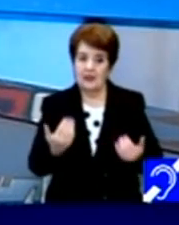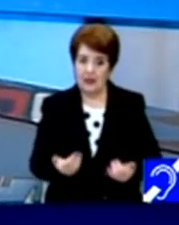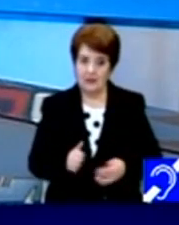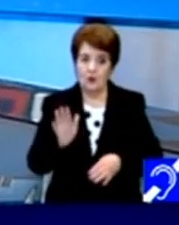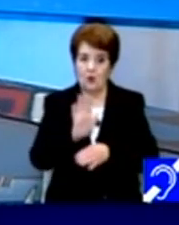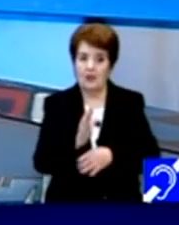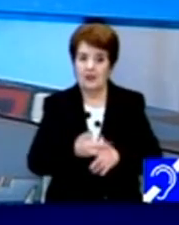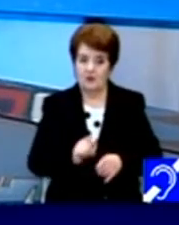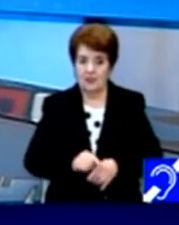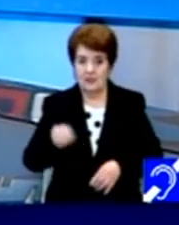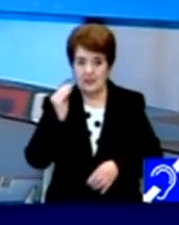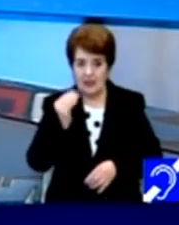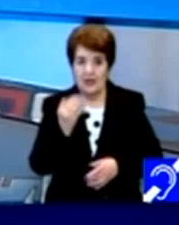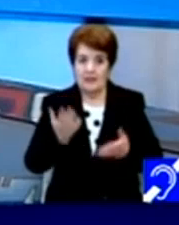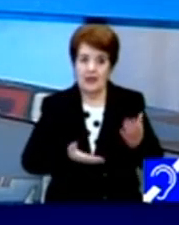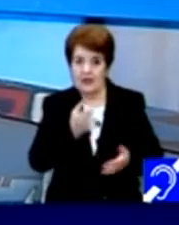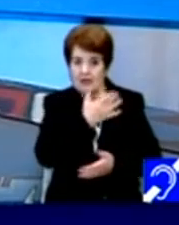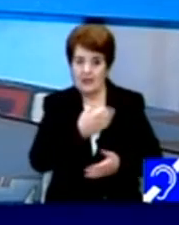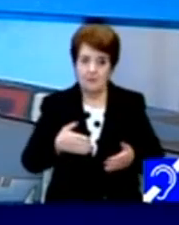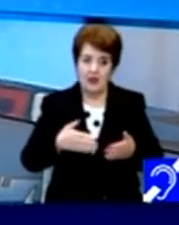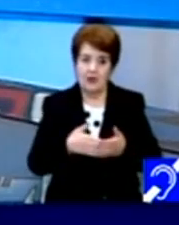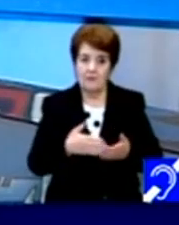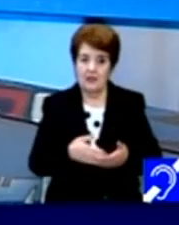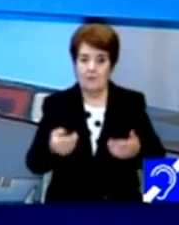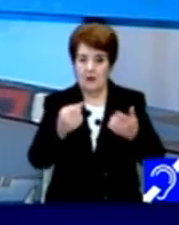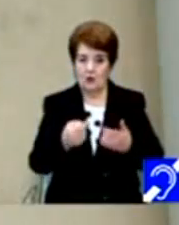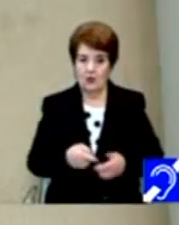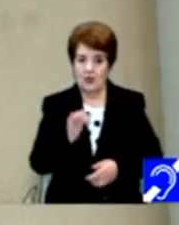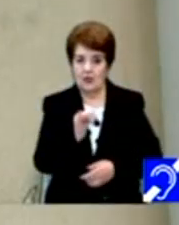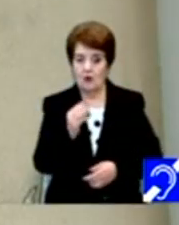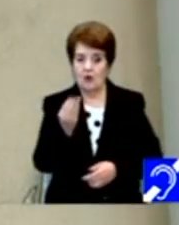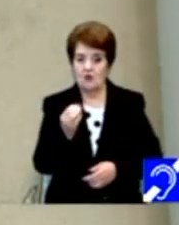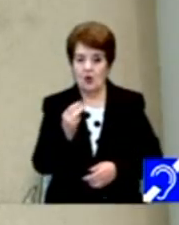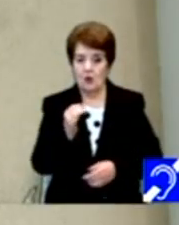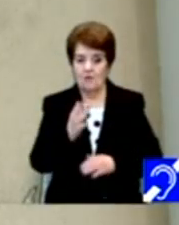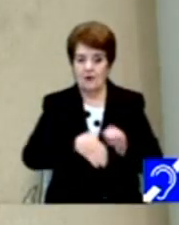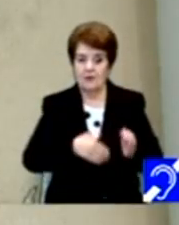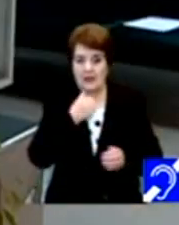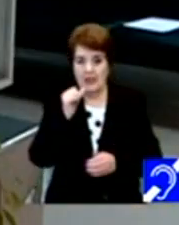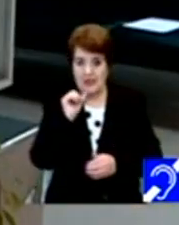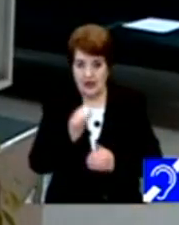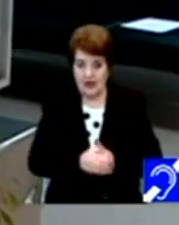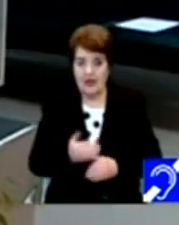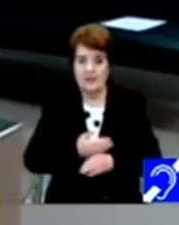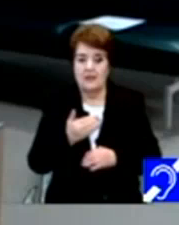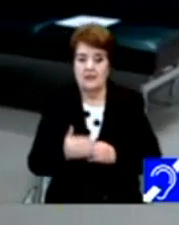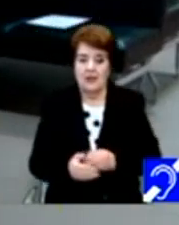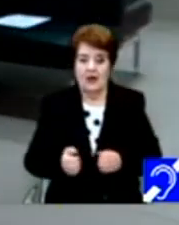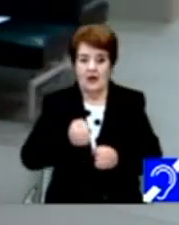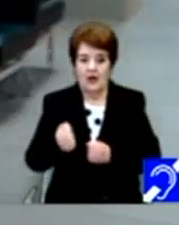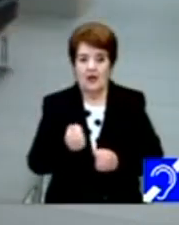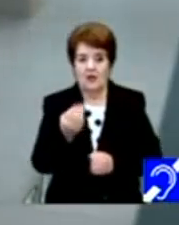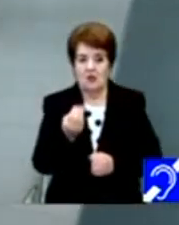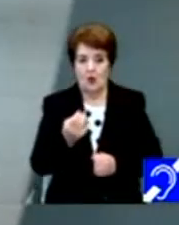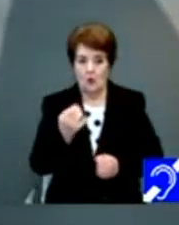ordin în acest sens, chiar dacă termenul limită pentru confirmarea lui Igor Șarov a expirat încă ieri. Întârzierea numirii lui Igor Șarov